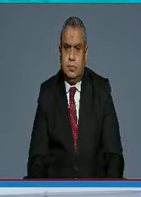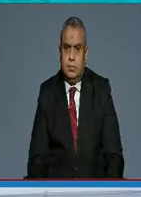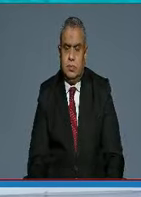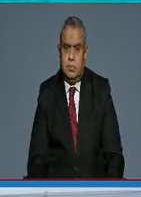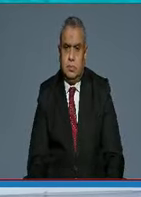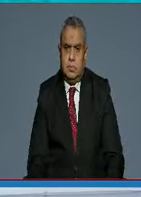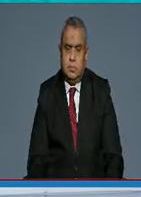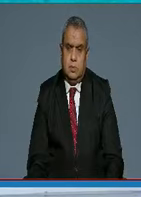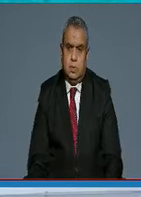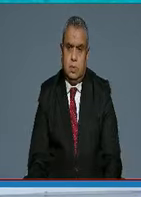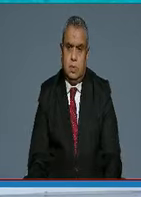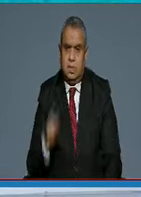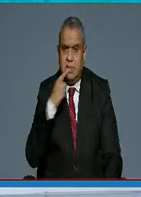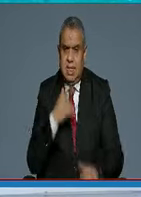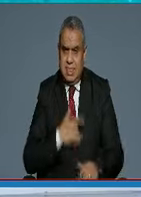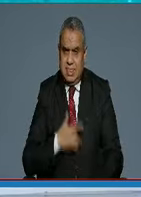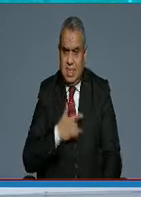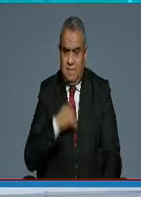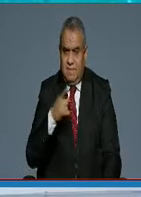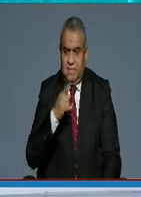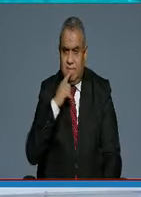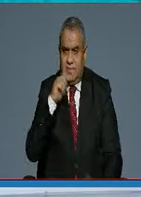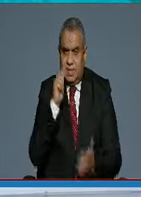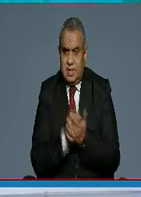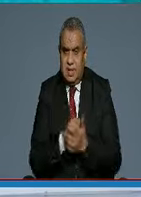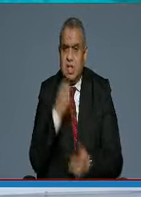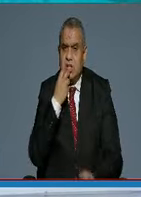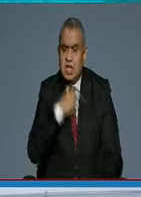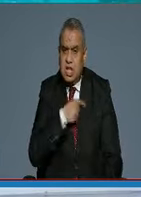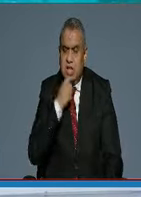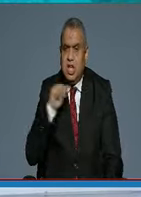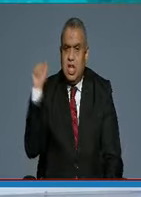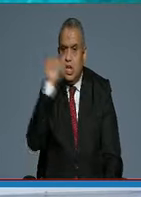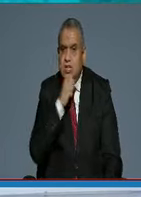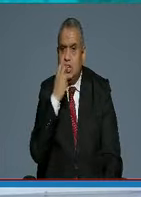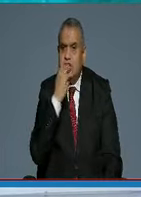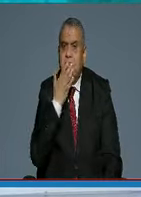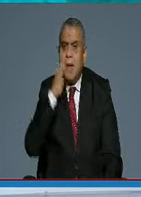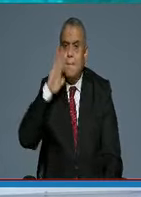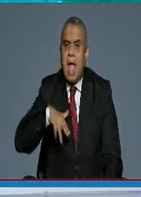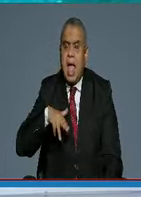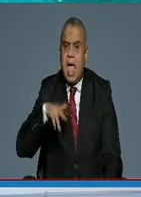نفسي نفسي من شيكابالا انه